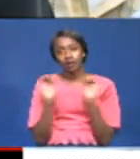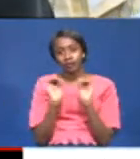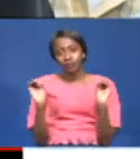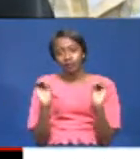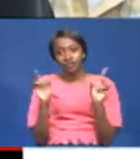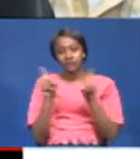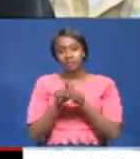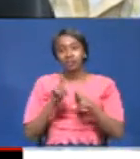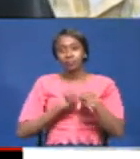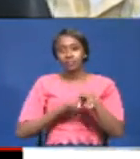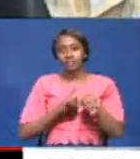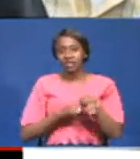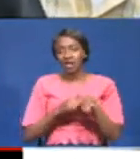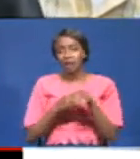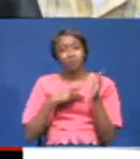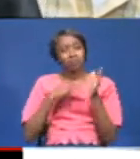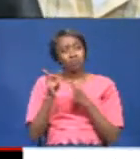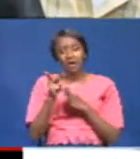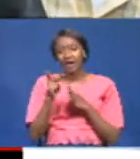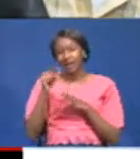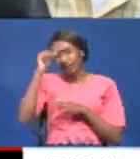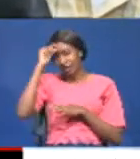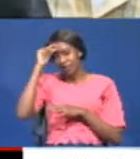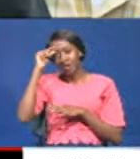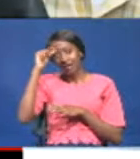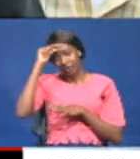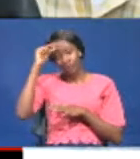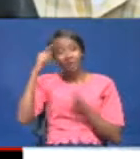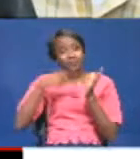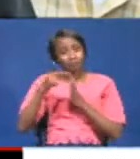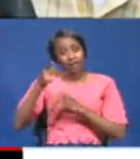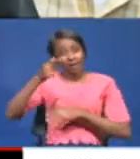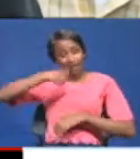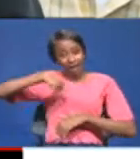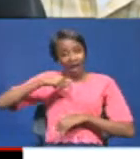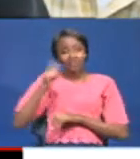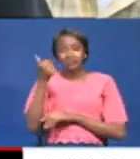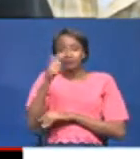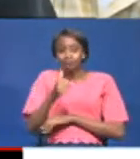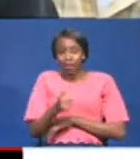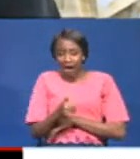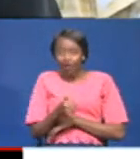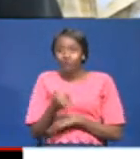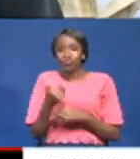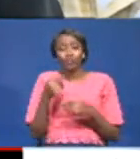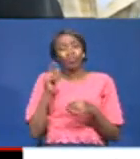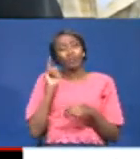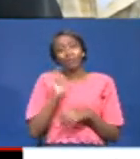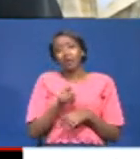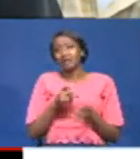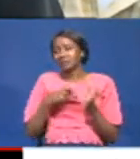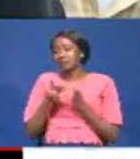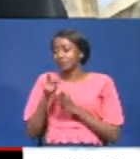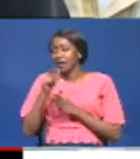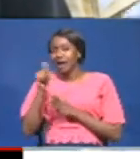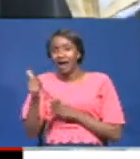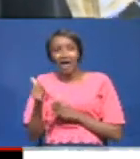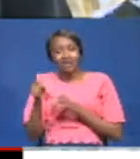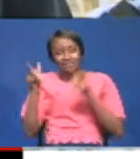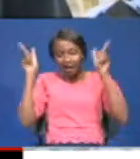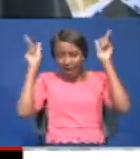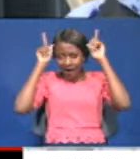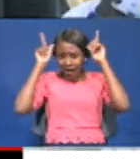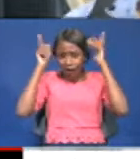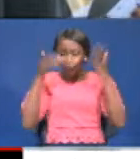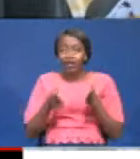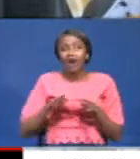kilikuwa hatukulipa mpaka sasa hujalipa. Sasa imebidi mimi tangu nilikuwa na ng'ombe 36 imebidi niuze, nimebakia na ng'ombe 4 tu peke yake. Je, mradi